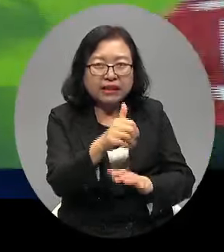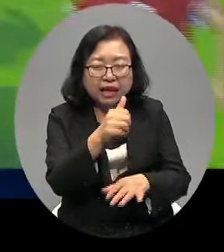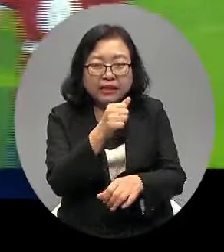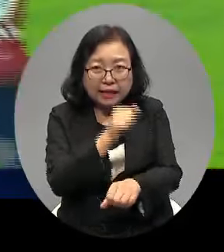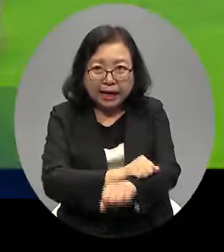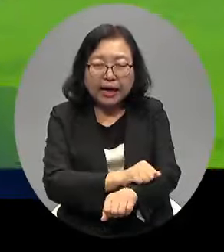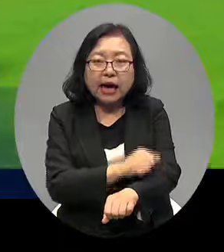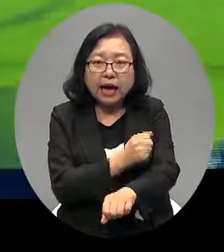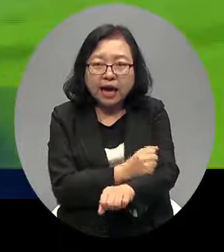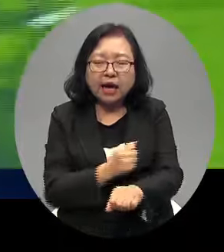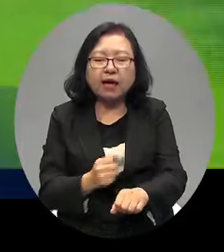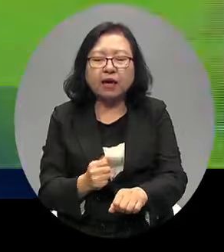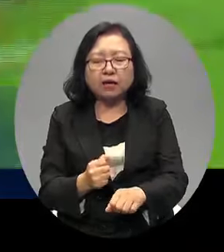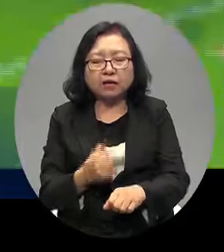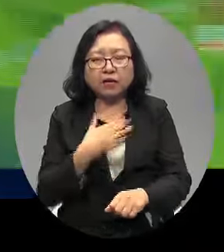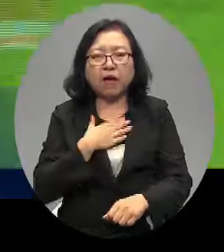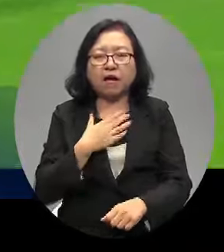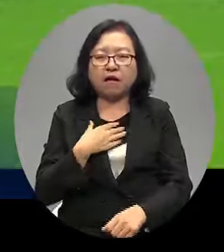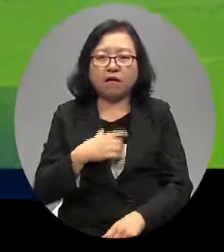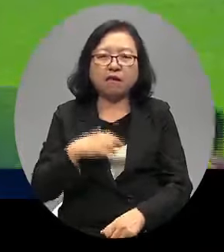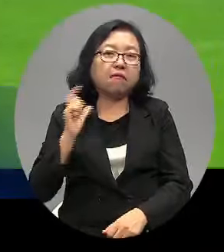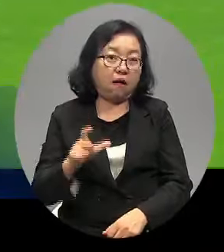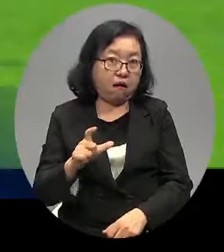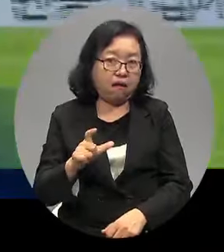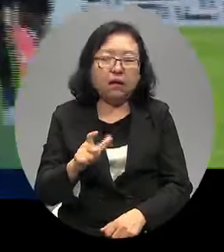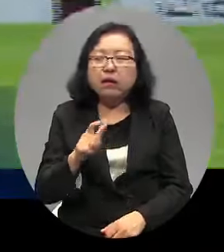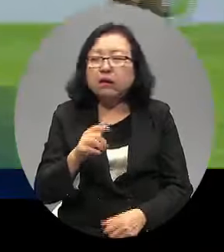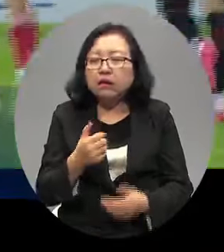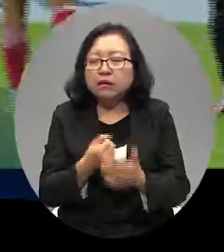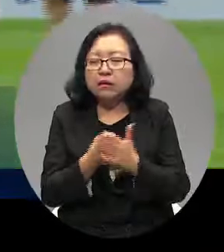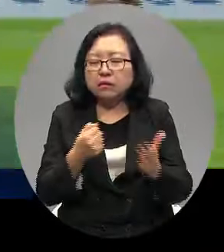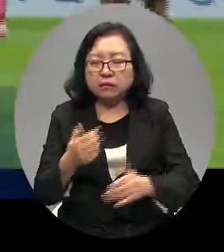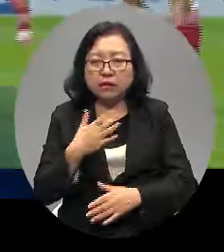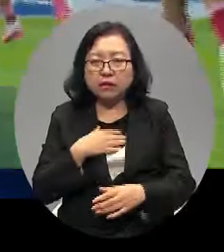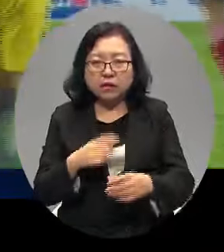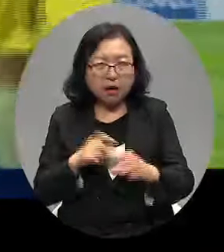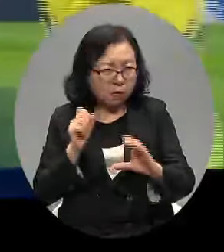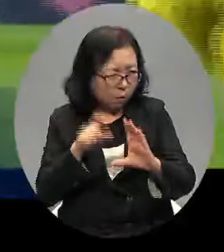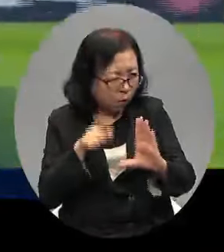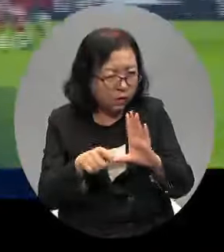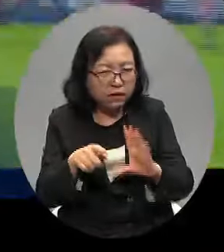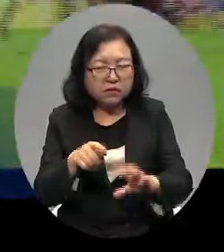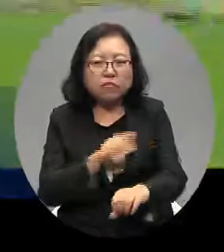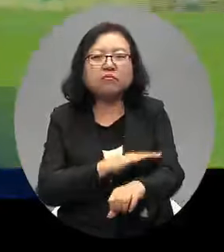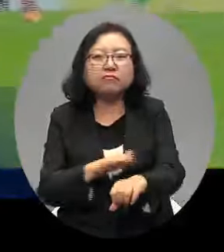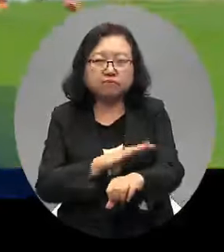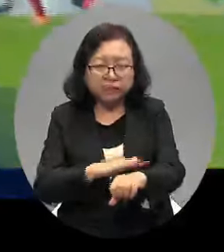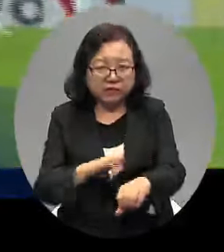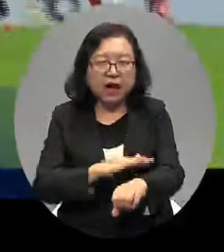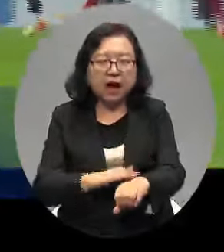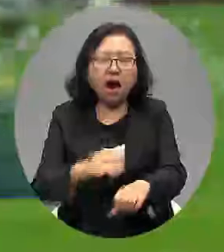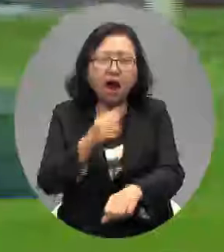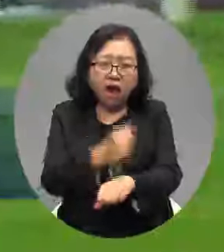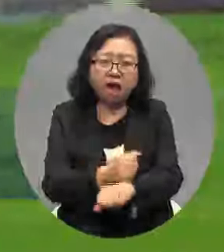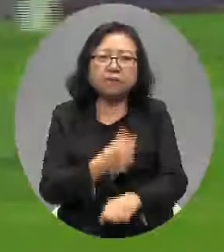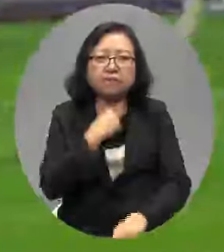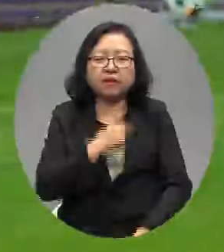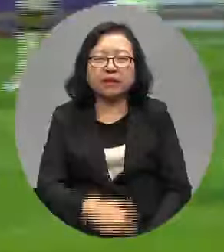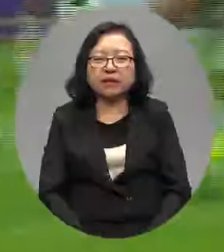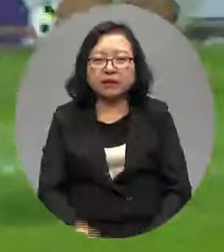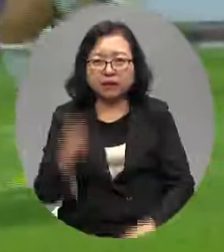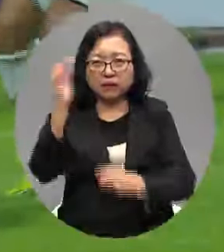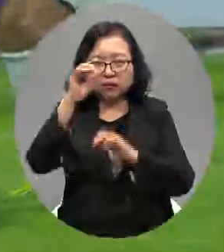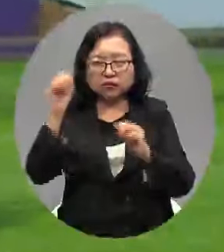뭐 돌파 이런 거를 좀 내세울 수 있는데 공격적인 옵션들을 더 잘 보여줄 수 있도록.